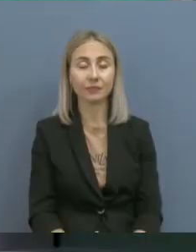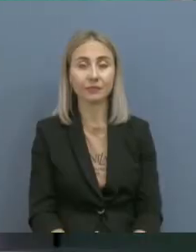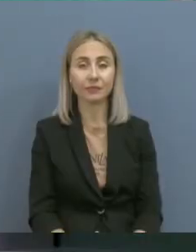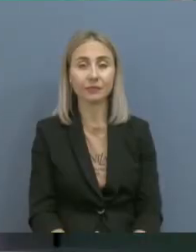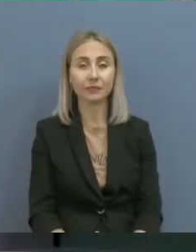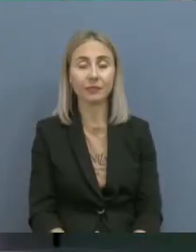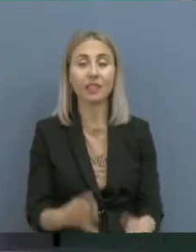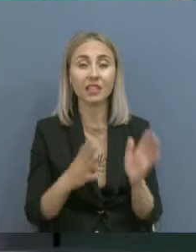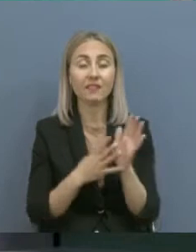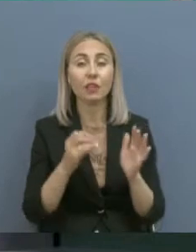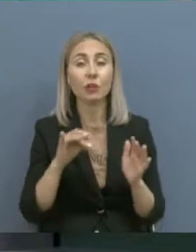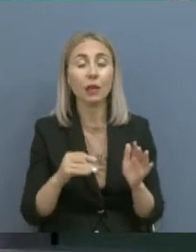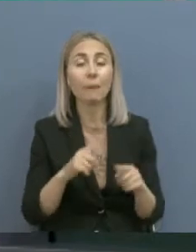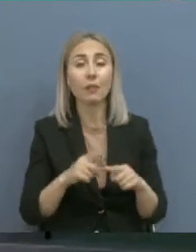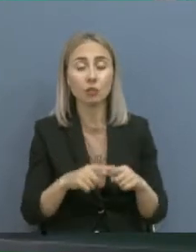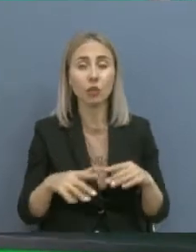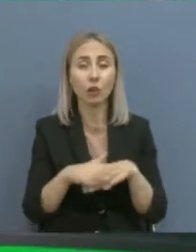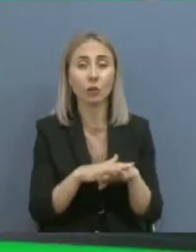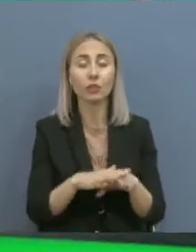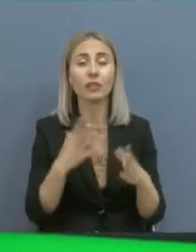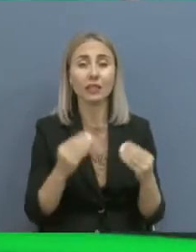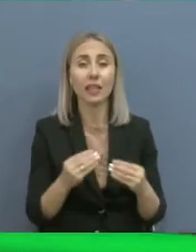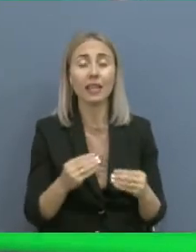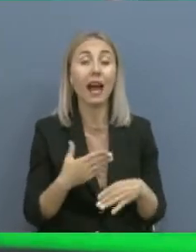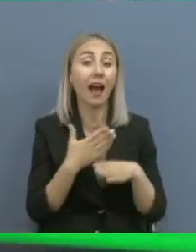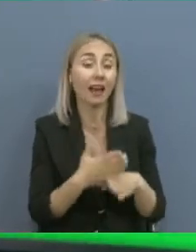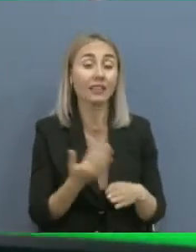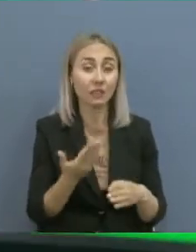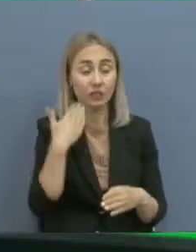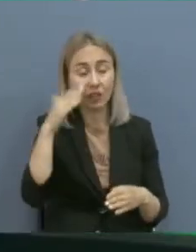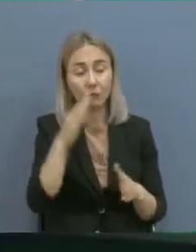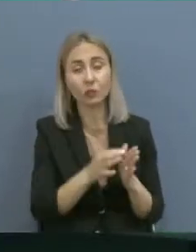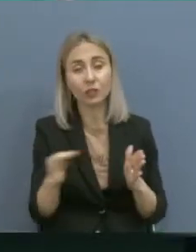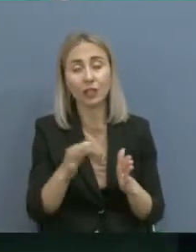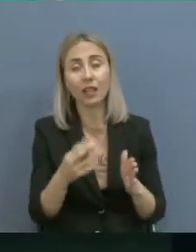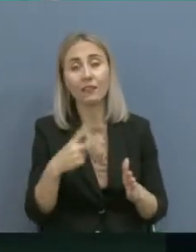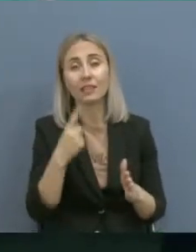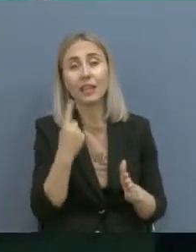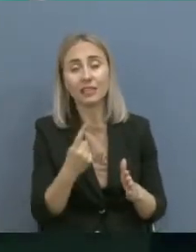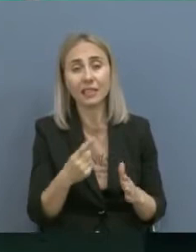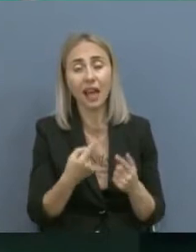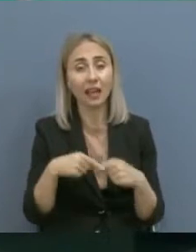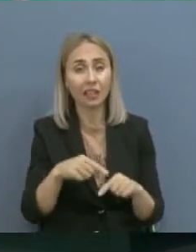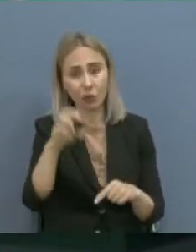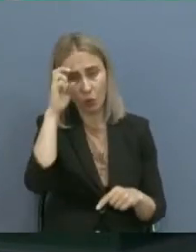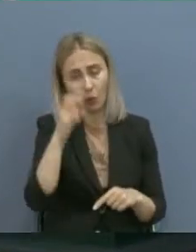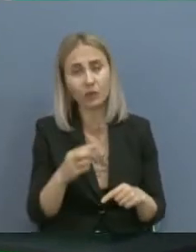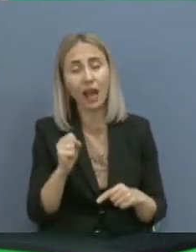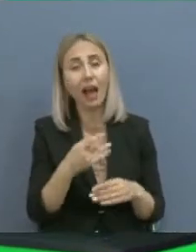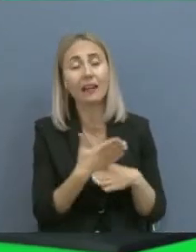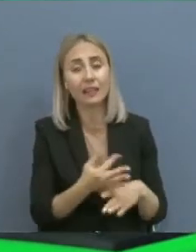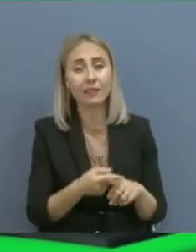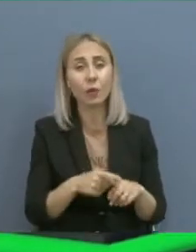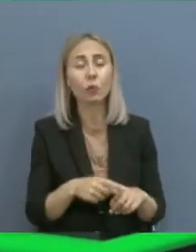Көкшетаудың кәріз суы құйылатын Мырзагөлде балық аулаушылардың қатары тыйылар емес. Жеуге жарамсыз балықтарды олар бүгінде базарларда ғана